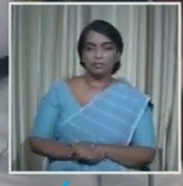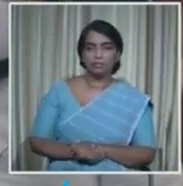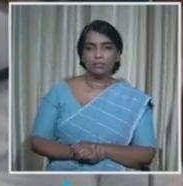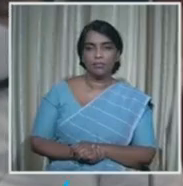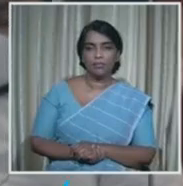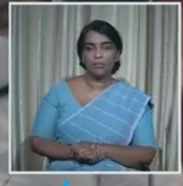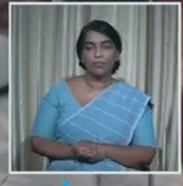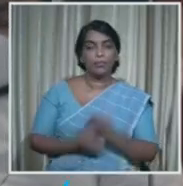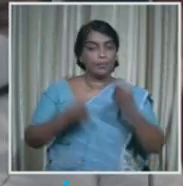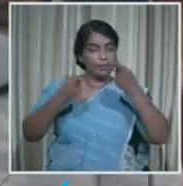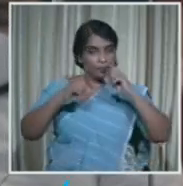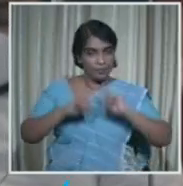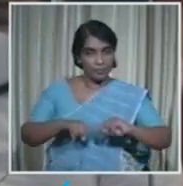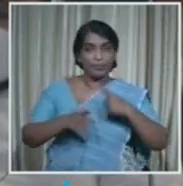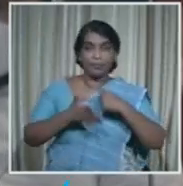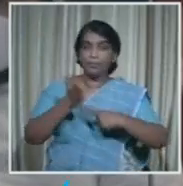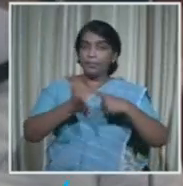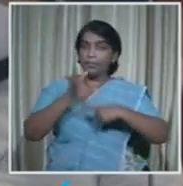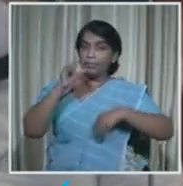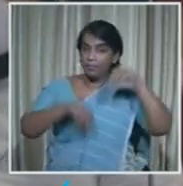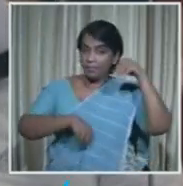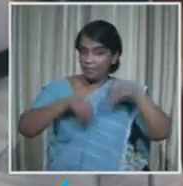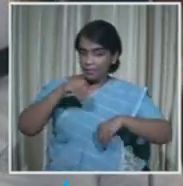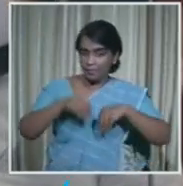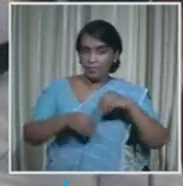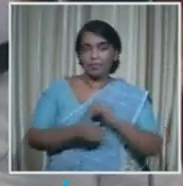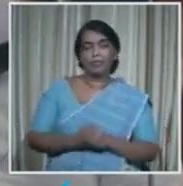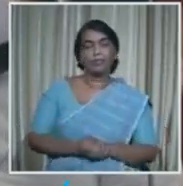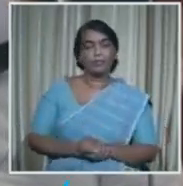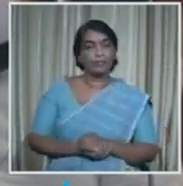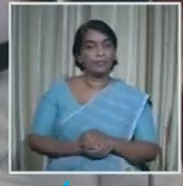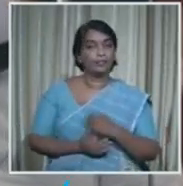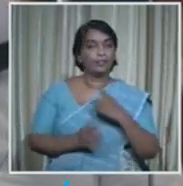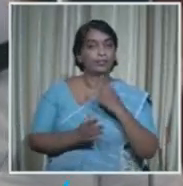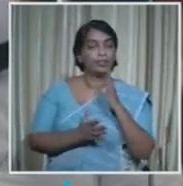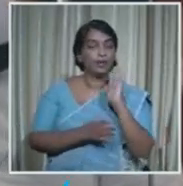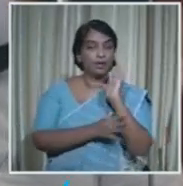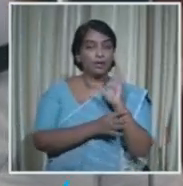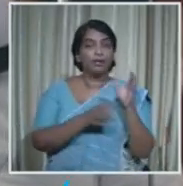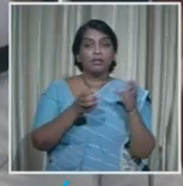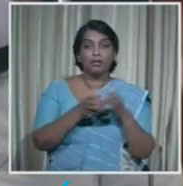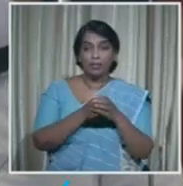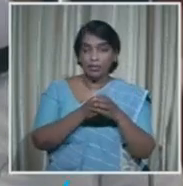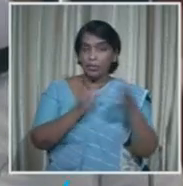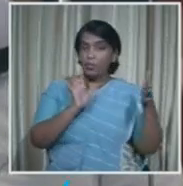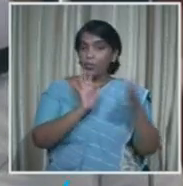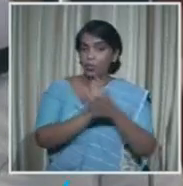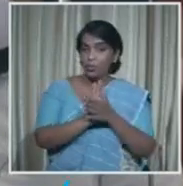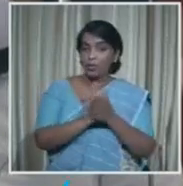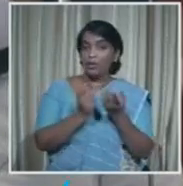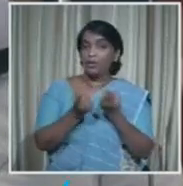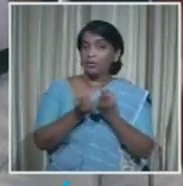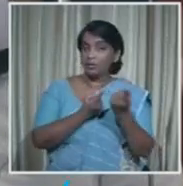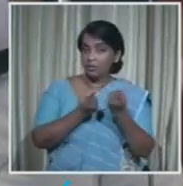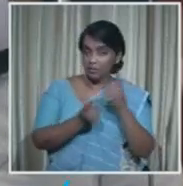දුන්නා. ඊළඟ මහා මැතිවරණය ශ්‍රී ලංකා නිදහස් පක්ෂයත් එක්ක එකතු වෙලා තරඟ කරද්දී